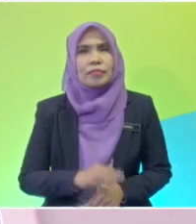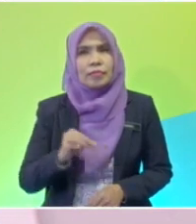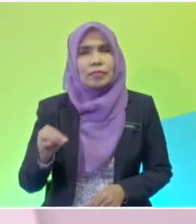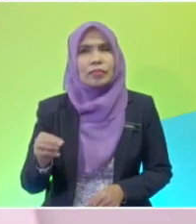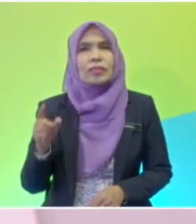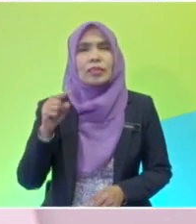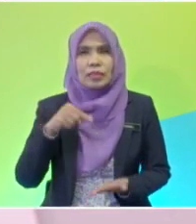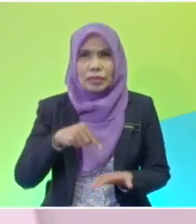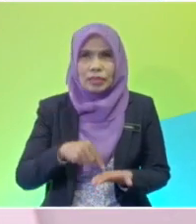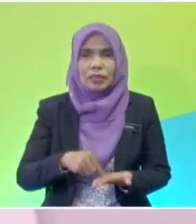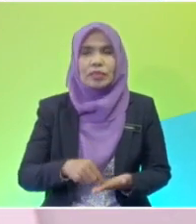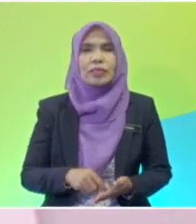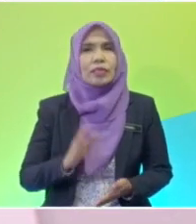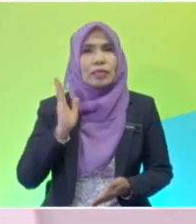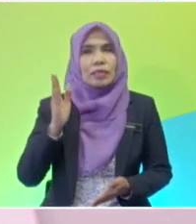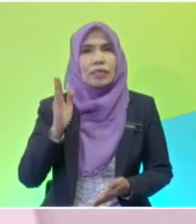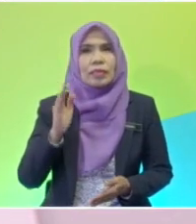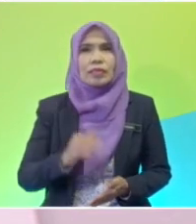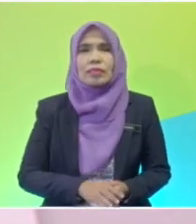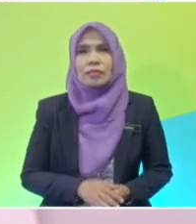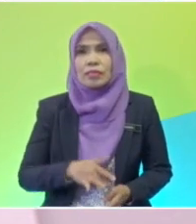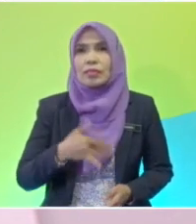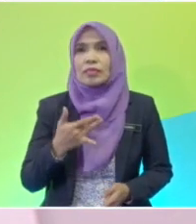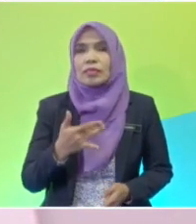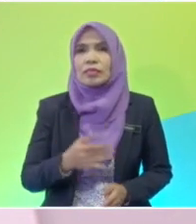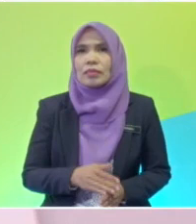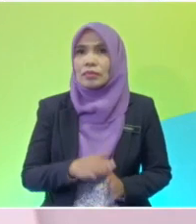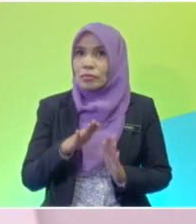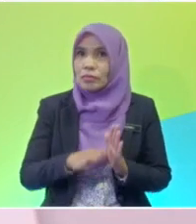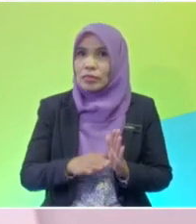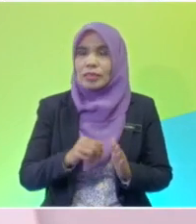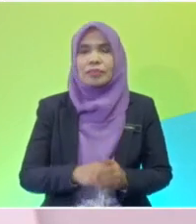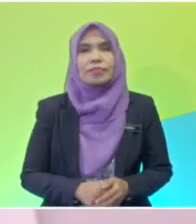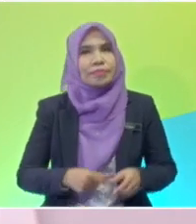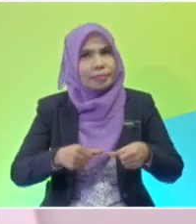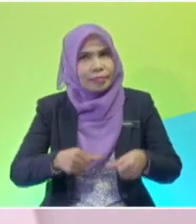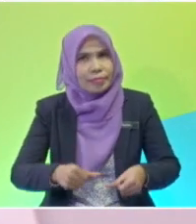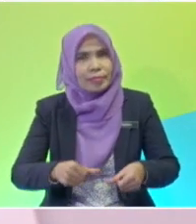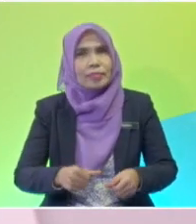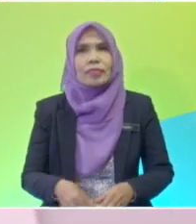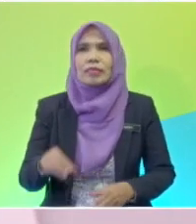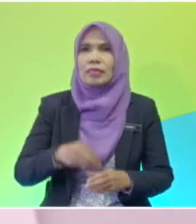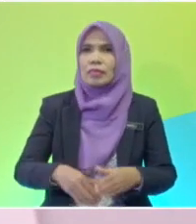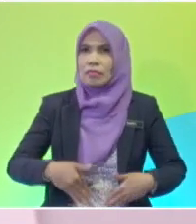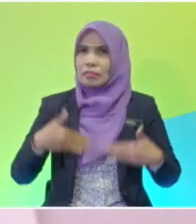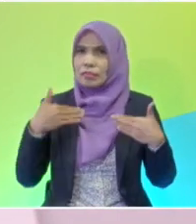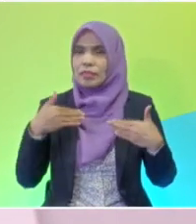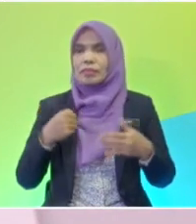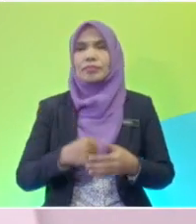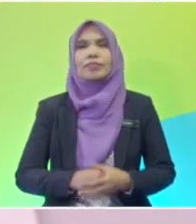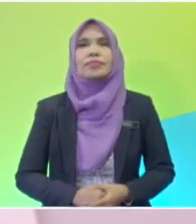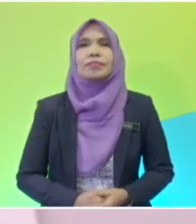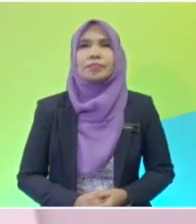dirinya dan dia boleh menjalani kehidupan yang lebih Tenanglah itu yang sangat penting itu yang membersihkan kritik diri